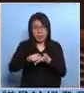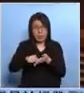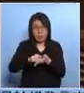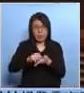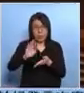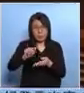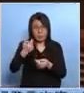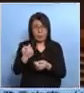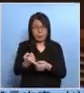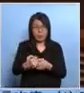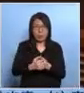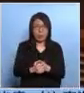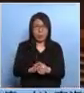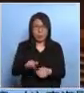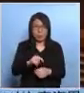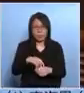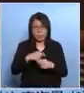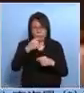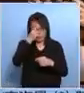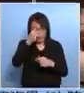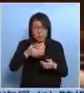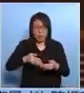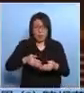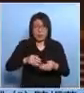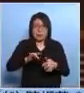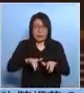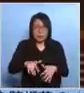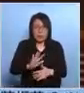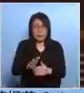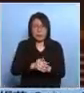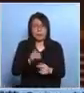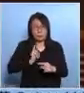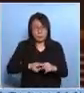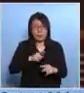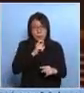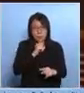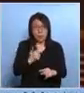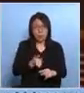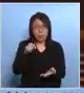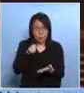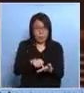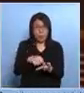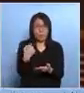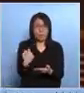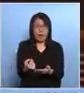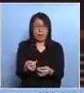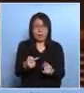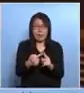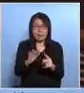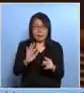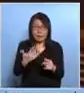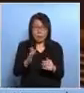以搞掂，唔使搞咁大個系統？當然有個系統你實話好嘅，撳個掣啊就搞掂，唔使人手咁樣去